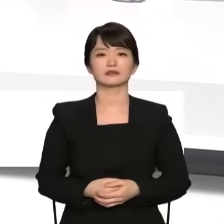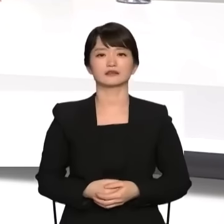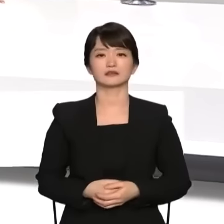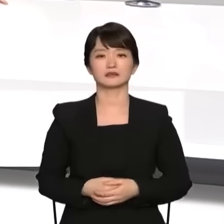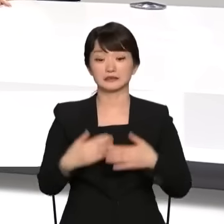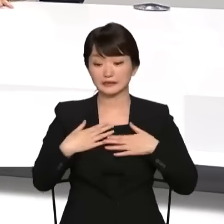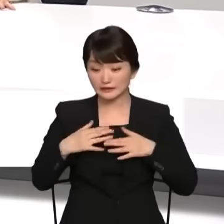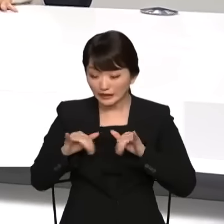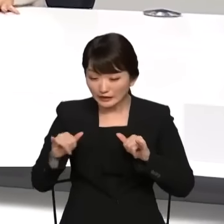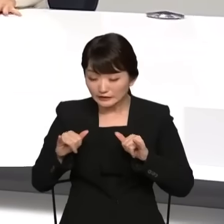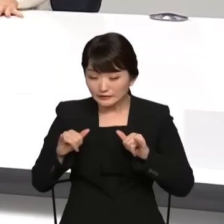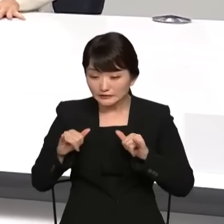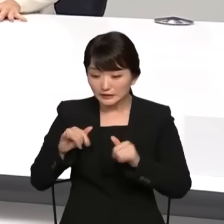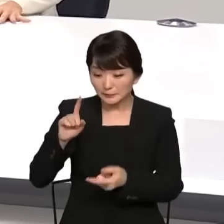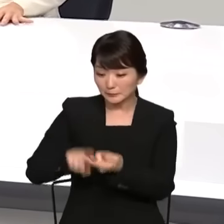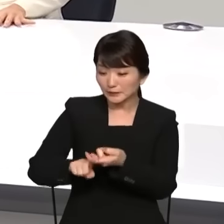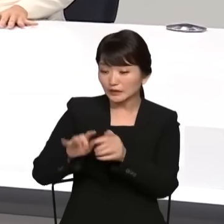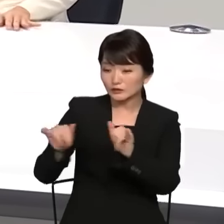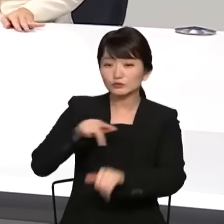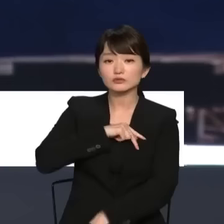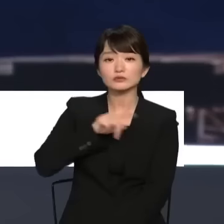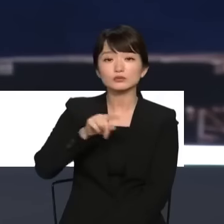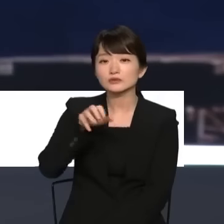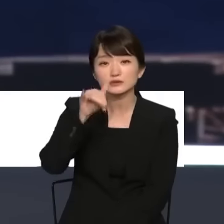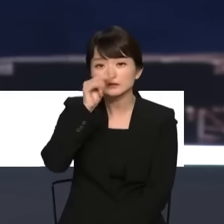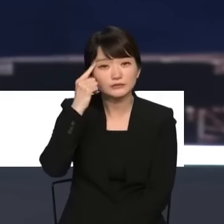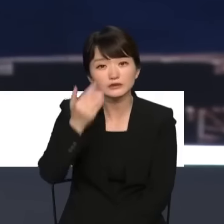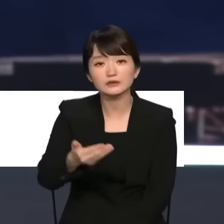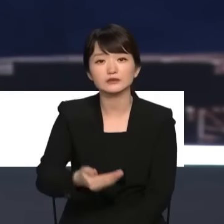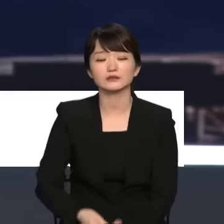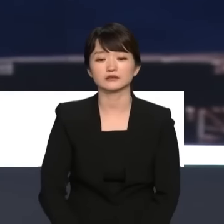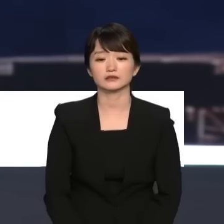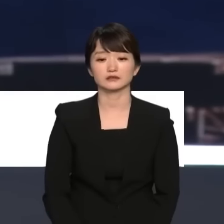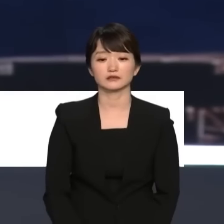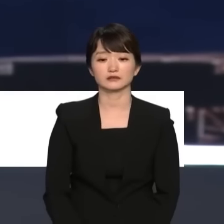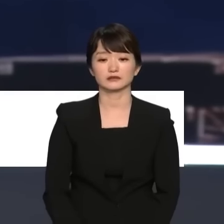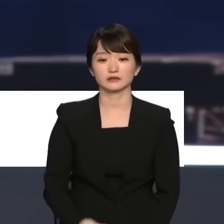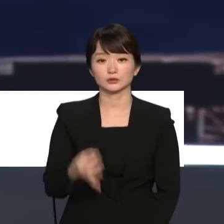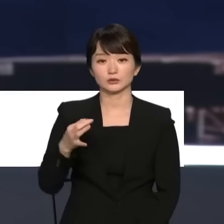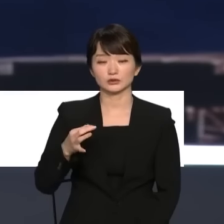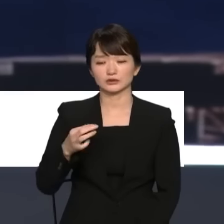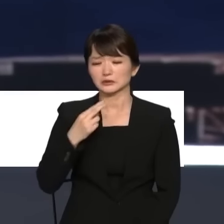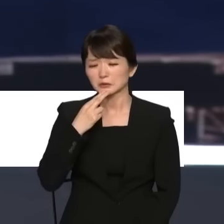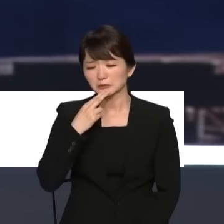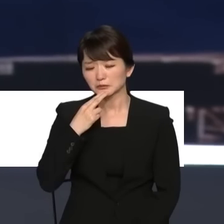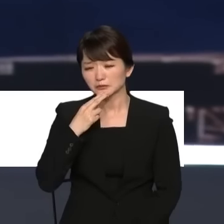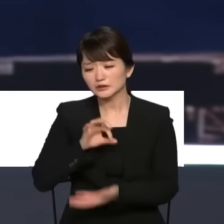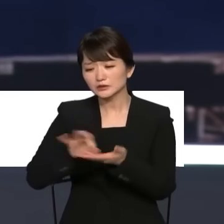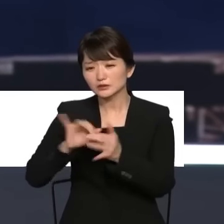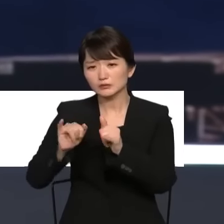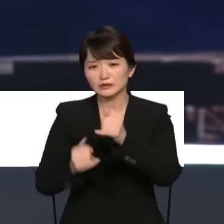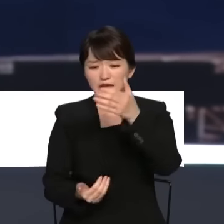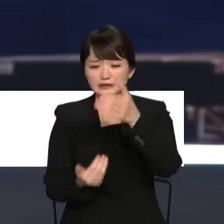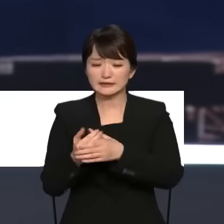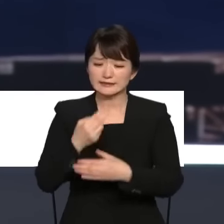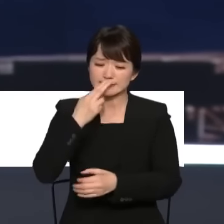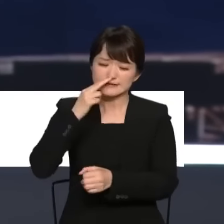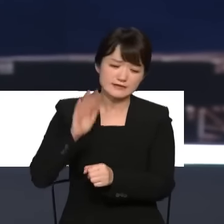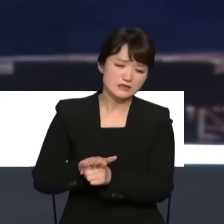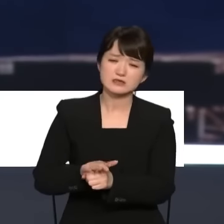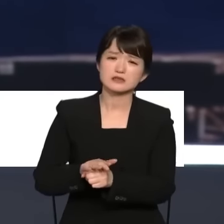편에 서겠다는 국회의원 분들은 어디 계신지요 경제적 약자인 소비자가 사고당한 것도